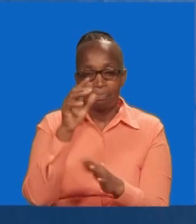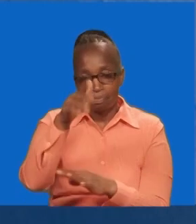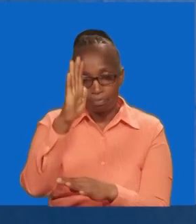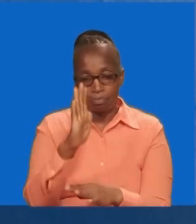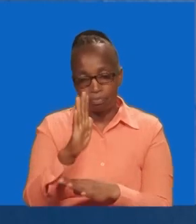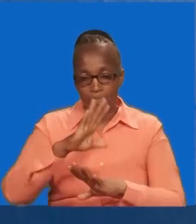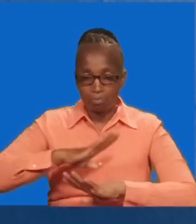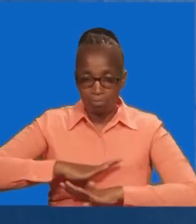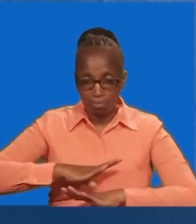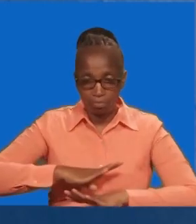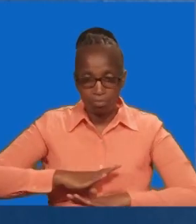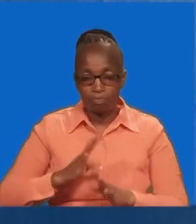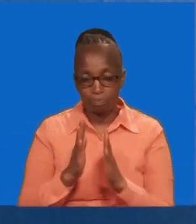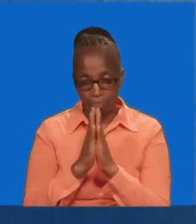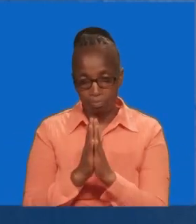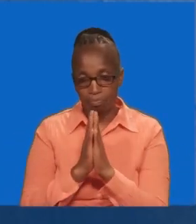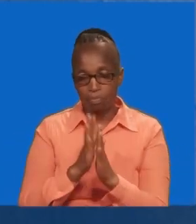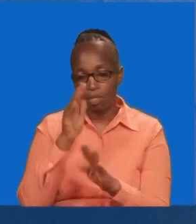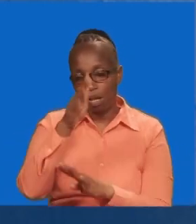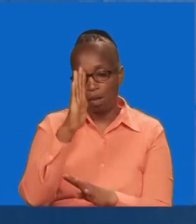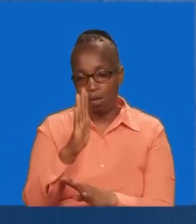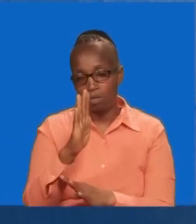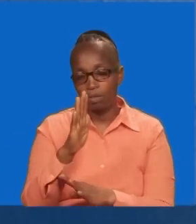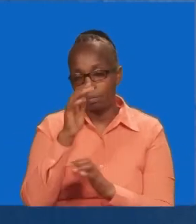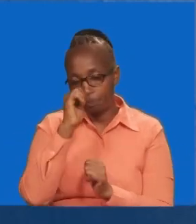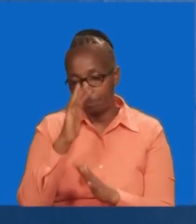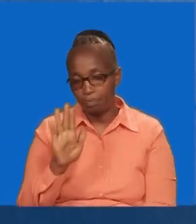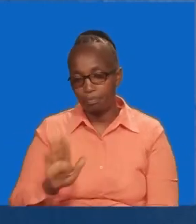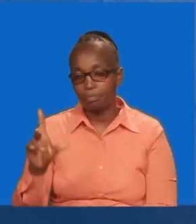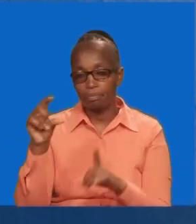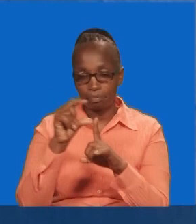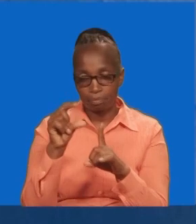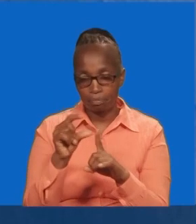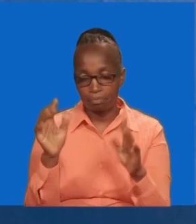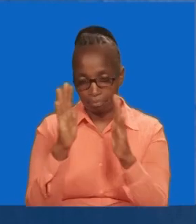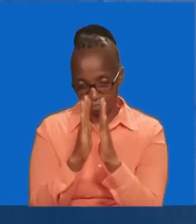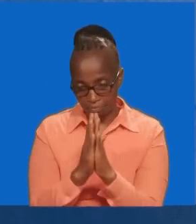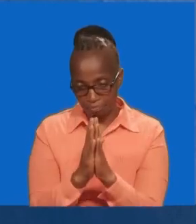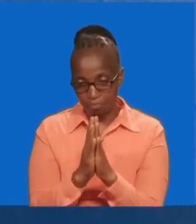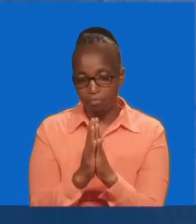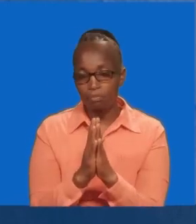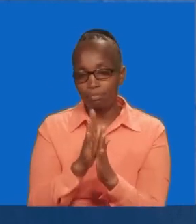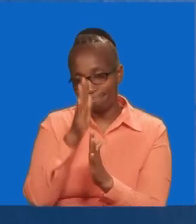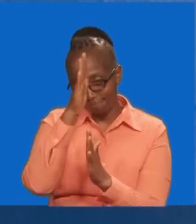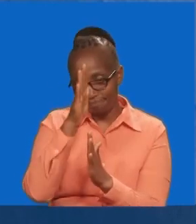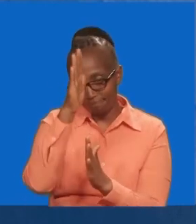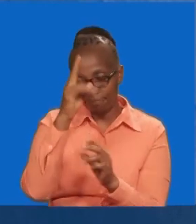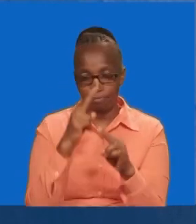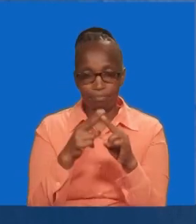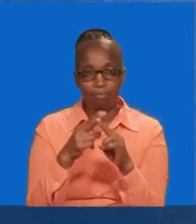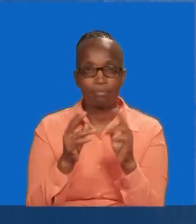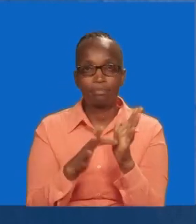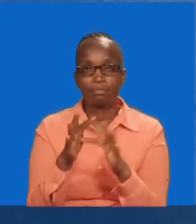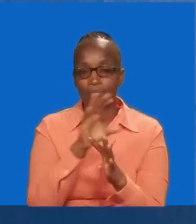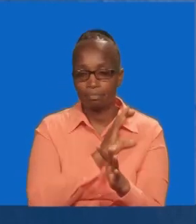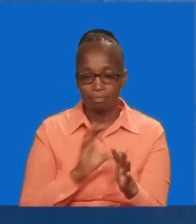Bwana itaweza kututosha. Bwana atubariki na bariki neno lake. Na tuombe. Baba